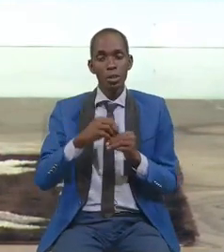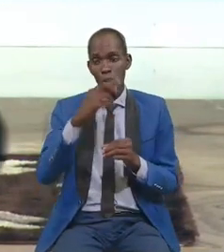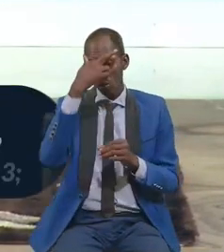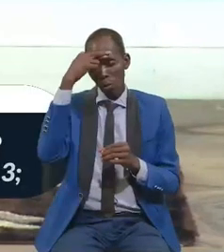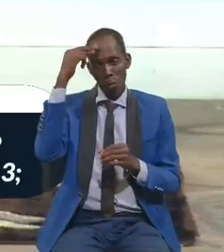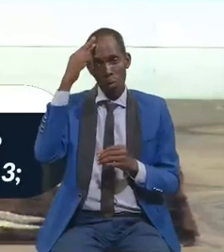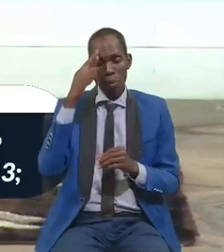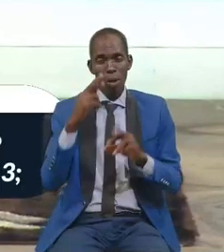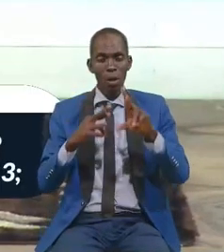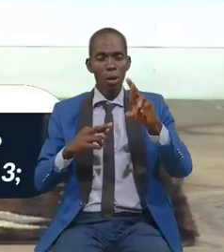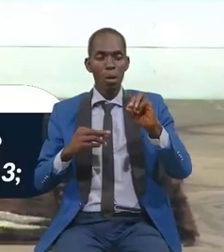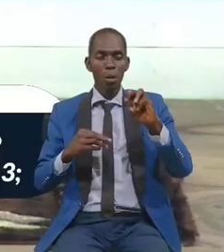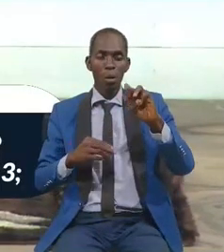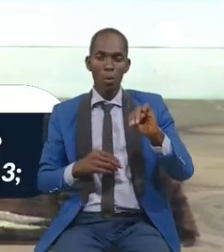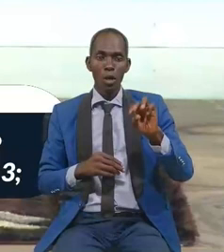12.